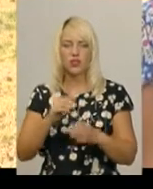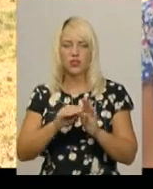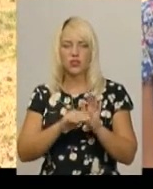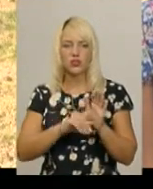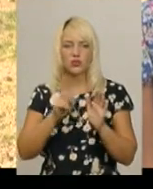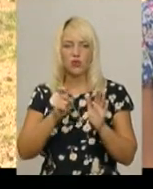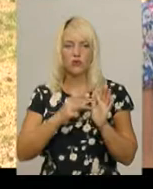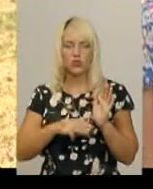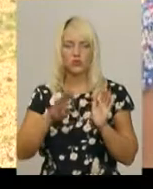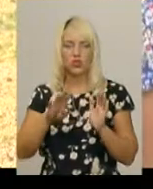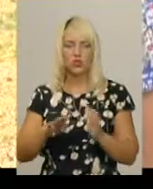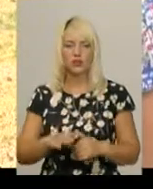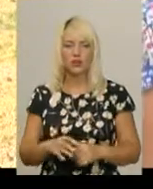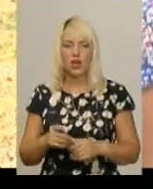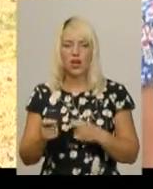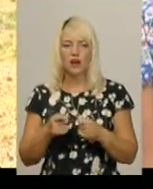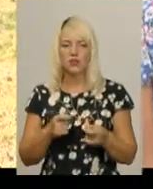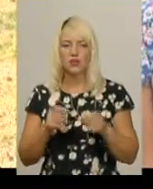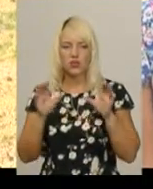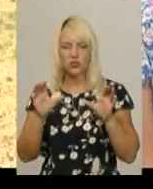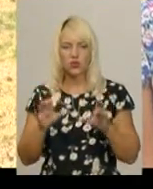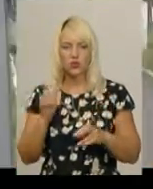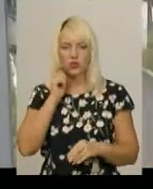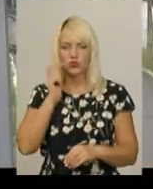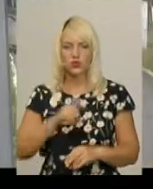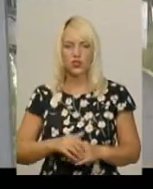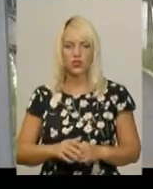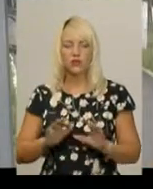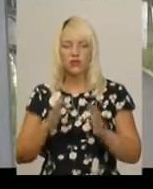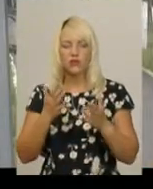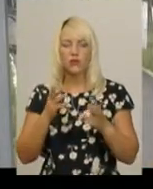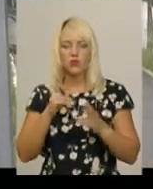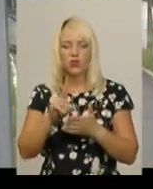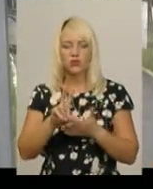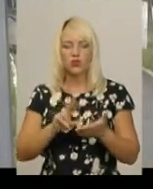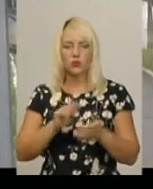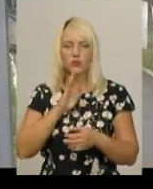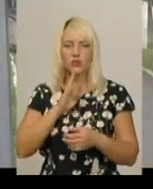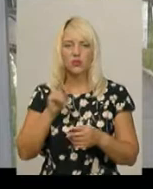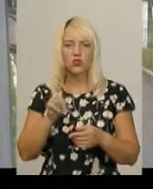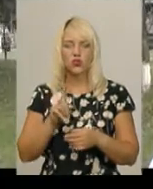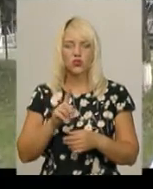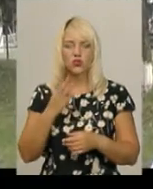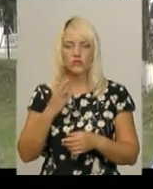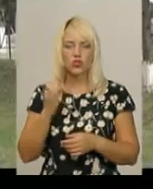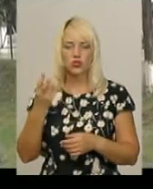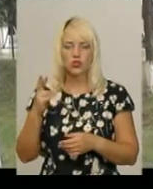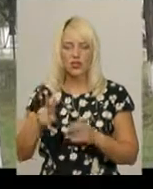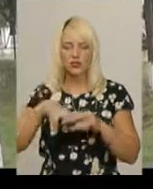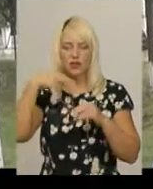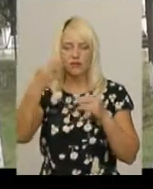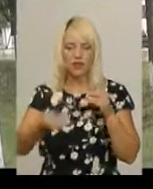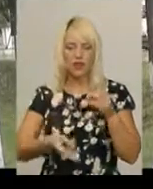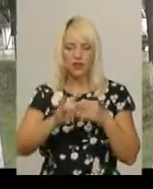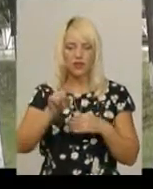184 Адміністративного кодексу України. У випадках, як до прикладу зівчинку, що 4 серпня випала з вікна, на